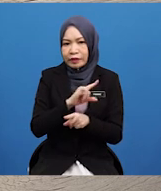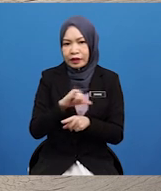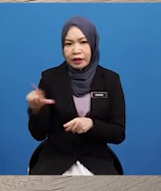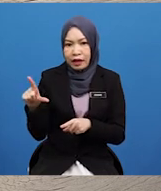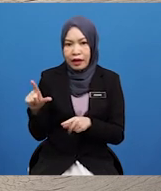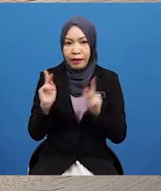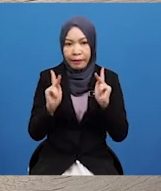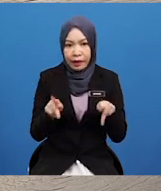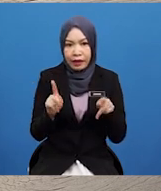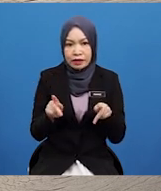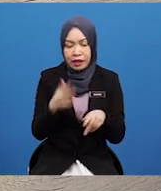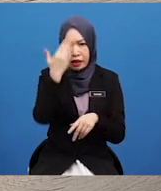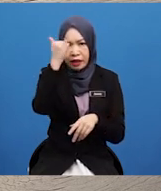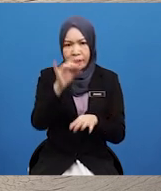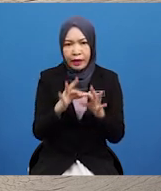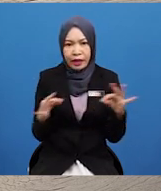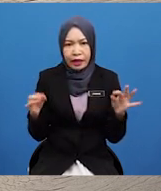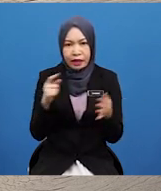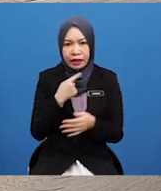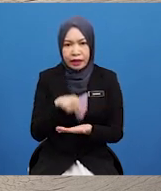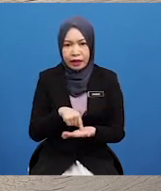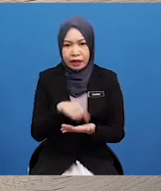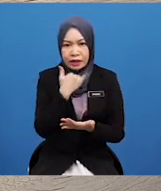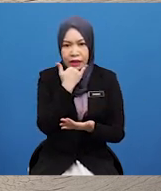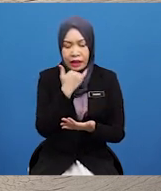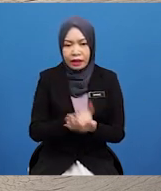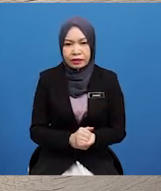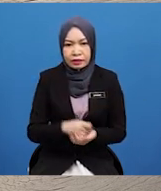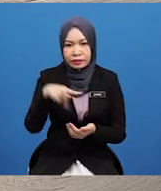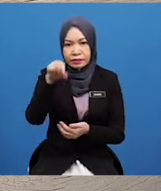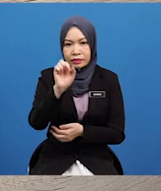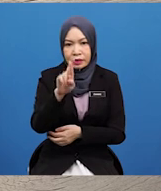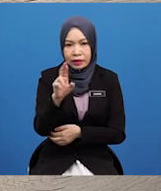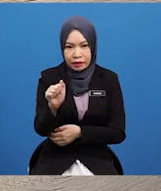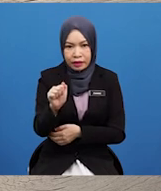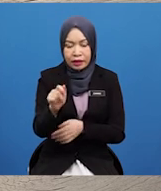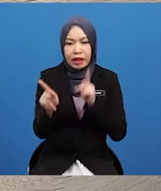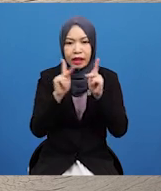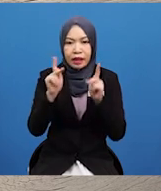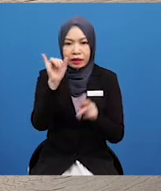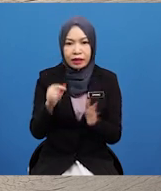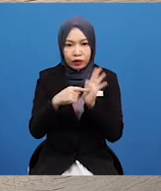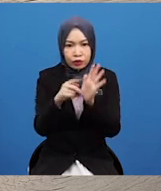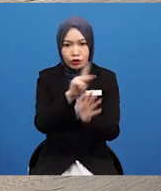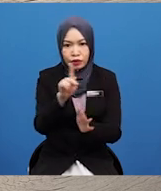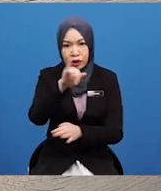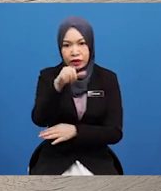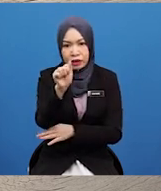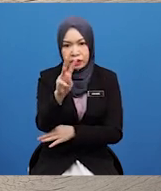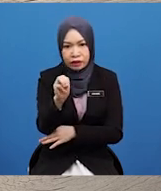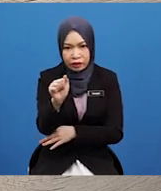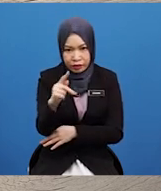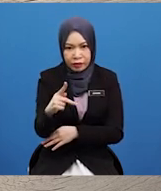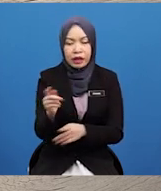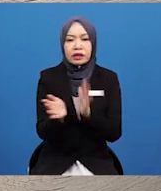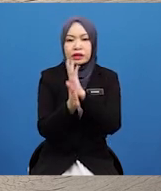salah? Ya, para ialah kata yang menunjukkan jamak. Oleh itu, kata nama